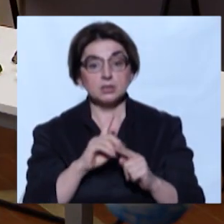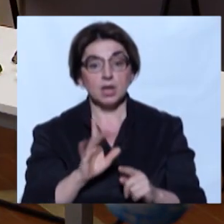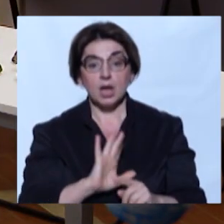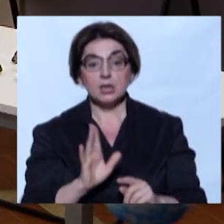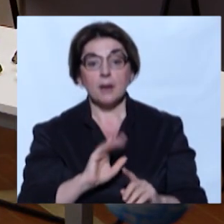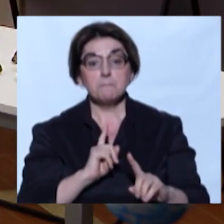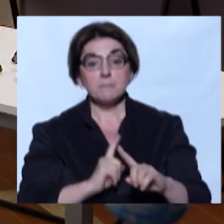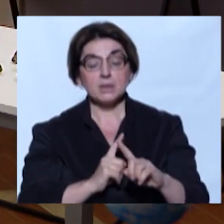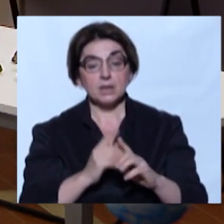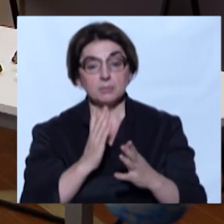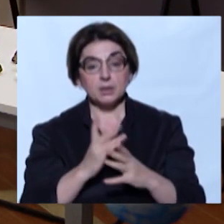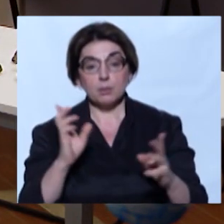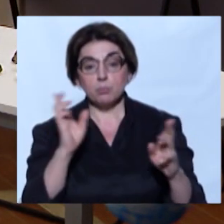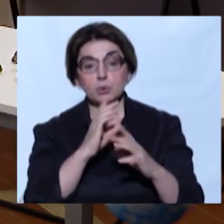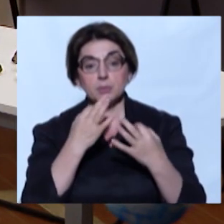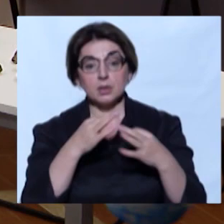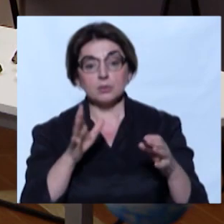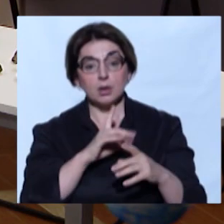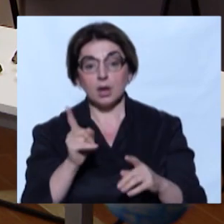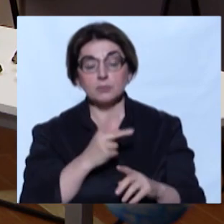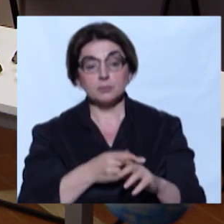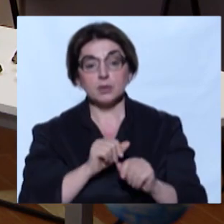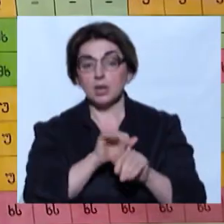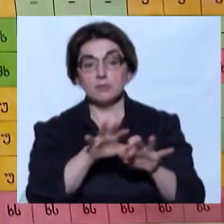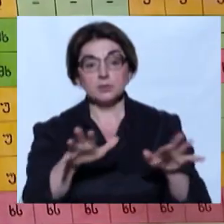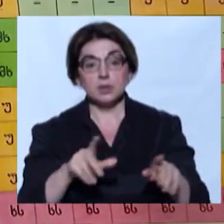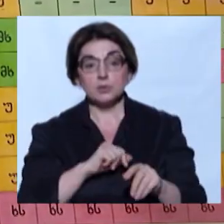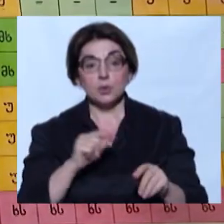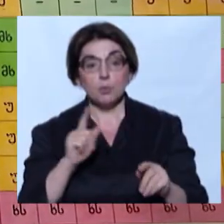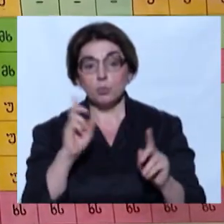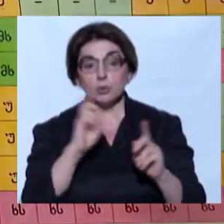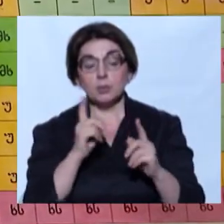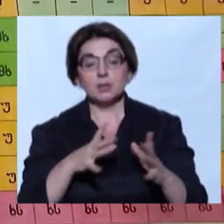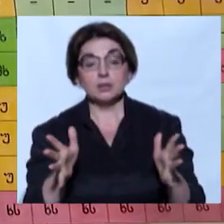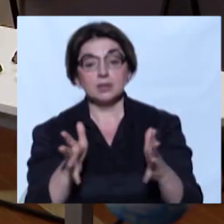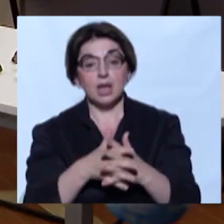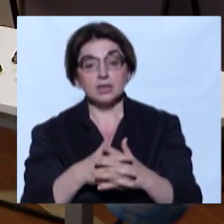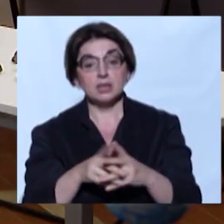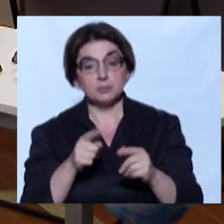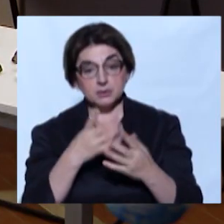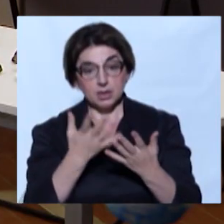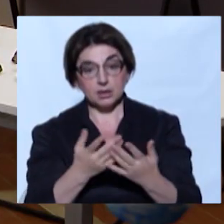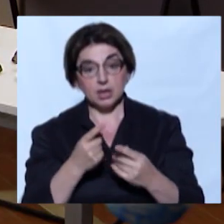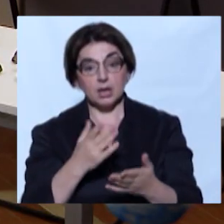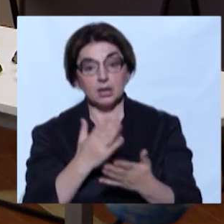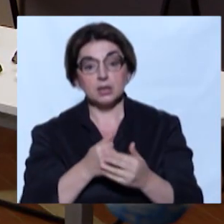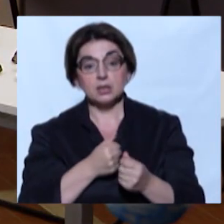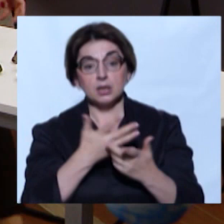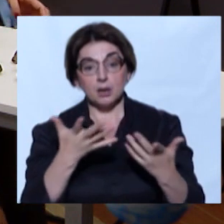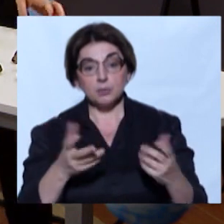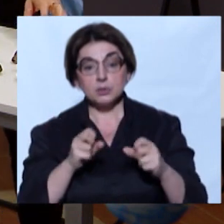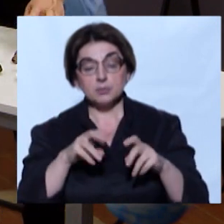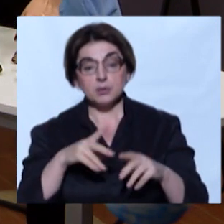არამეტალებს წარმოადგენენ და ბუნებაში, რადგან თავისუფალი სახით არ არიან გავრცელებული, ბუნებრივია გვხვდება ნაერთების სახით. აქ მოტანილი მაქვს რამოდენიმე